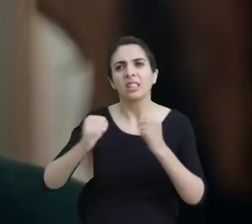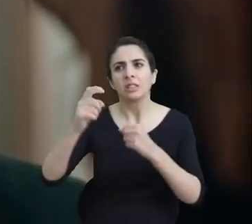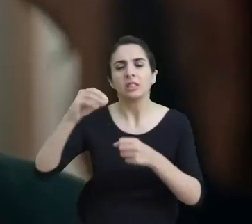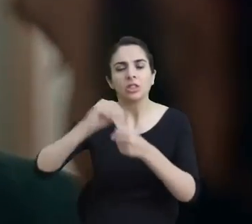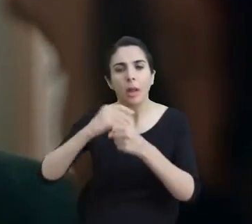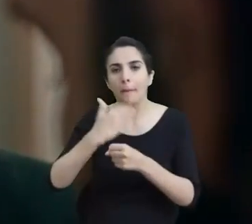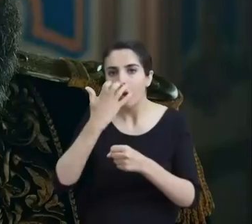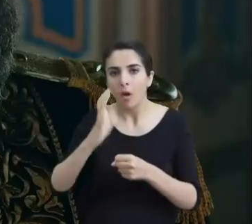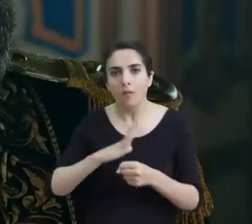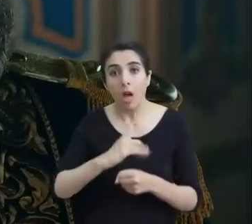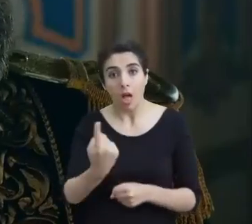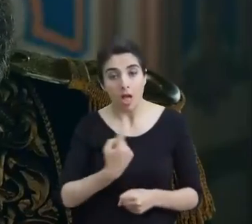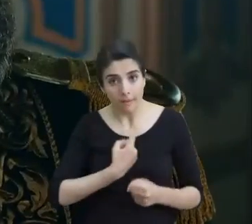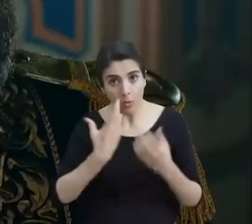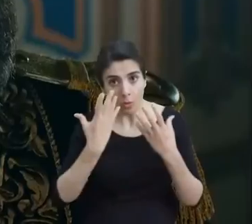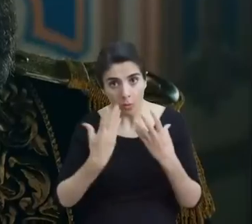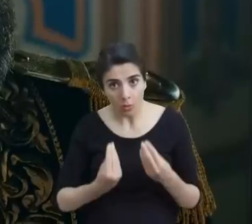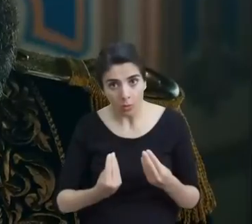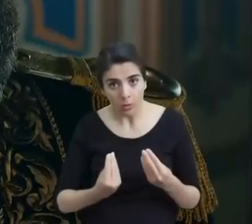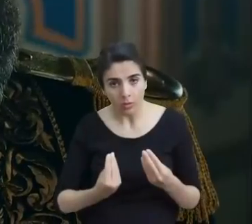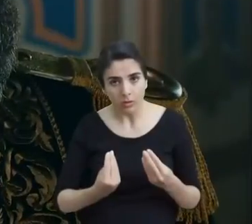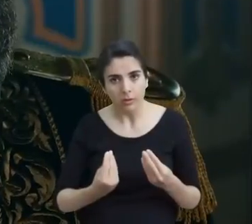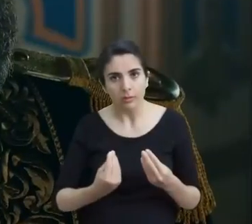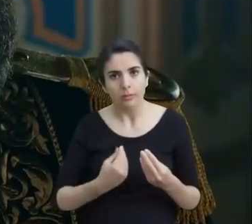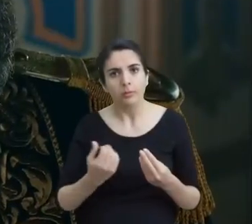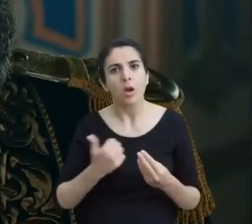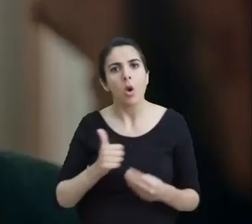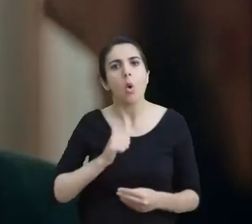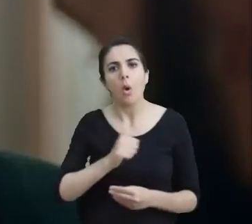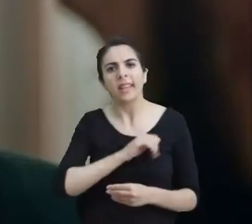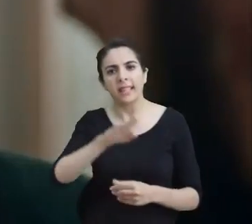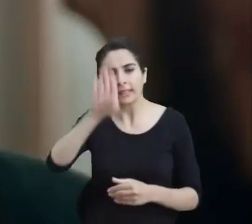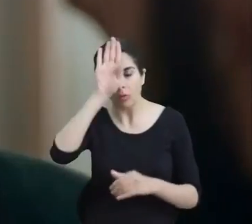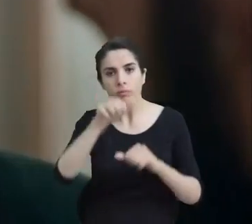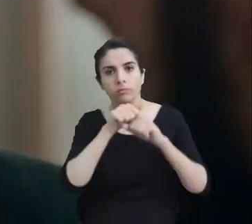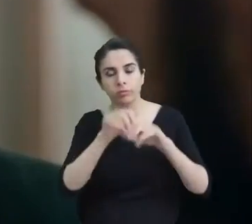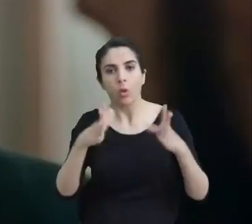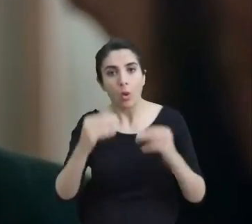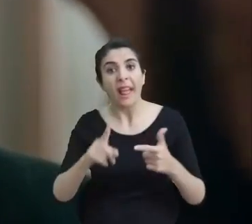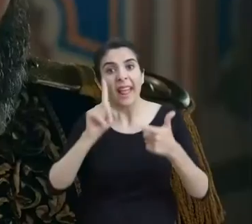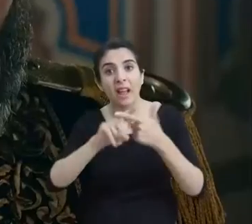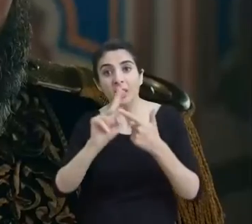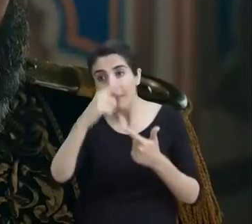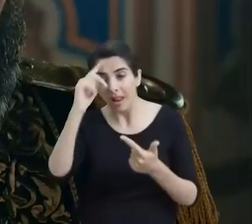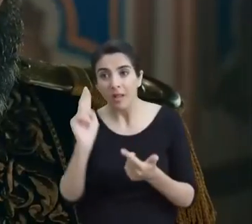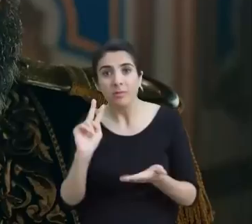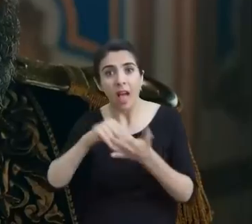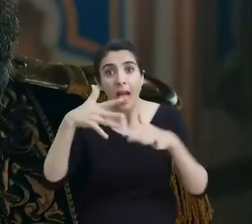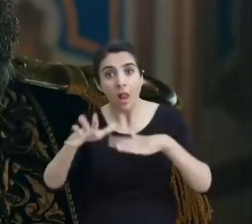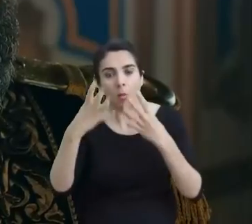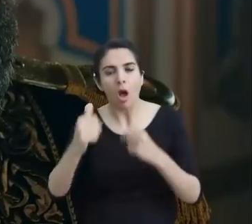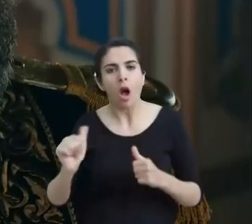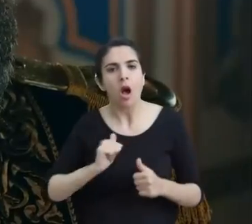kışlasında beklemektedir. Emir buyurursanız taburlarımızı İstanbul'a yayalım. Böylelikle ikinci bir ayaklanma